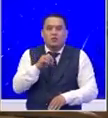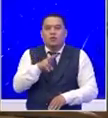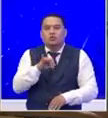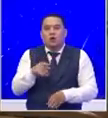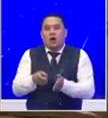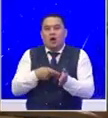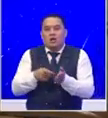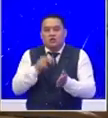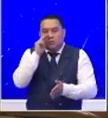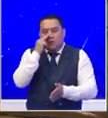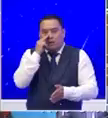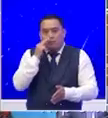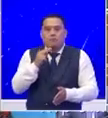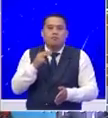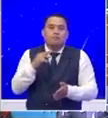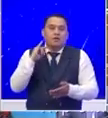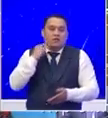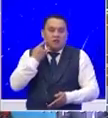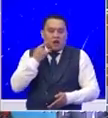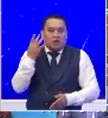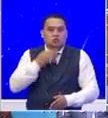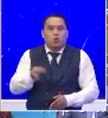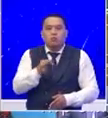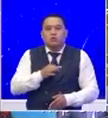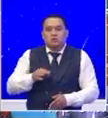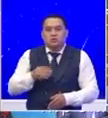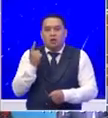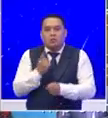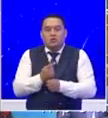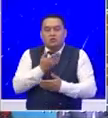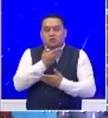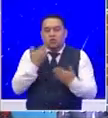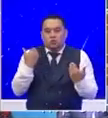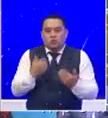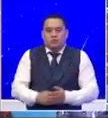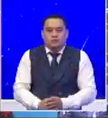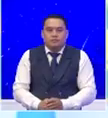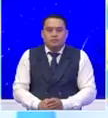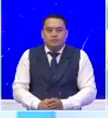Экибастуз, Караганда, Шымкент, Павлодар. Алматинскую область запреты не коснулись.